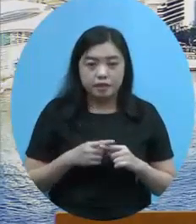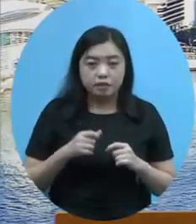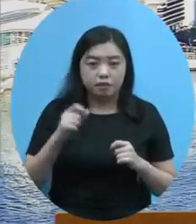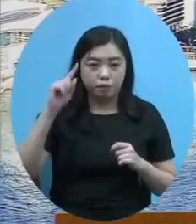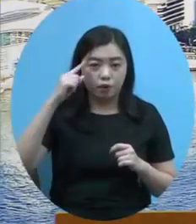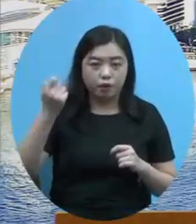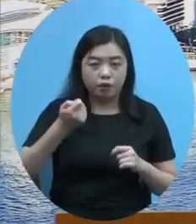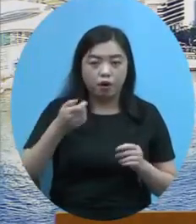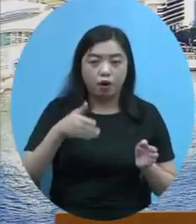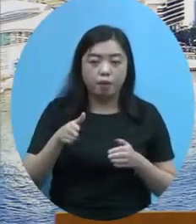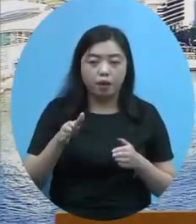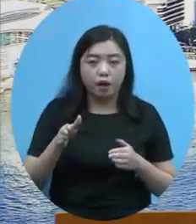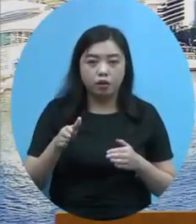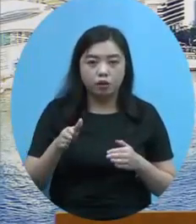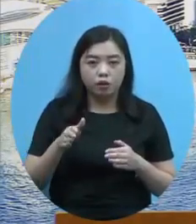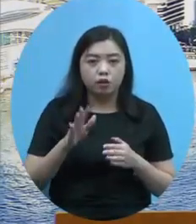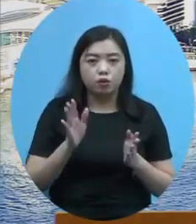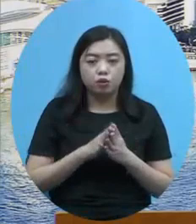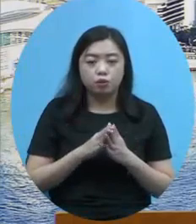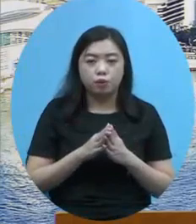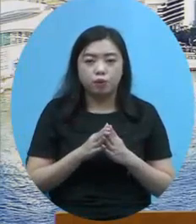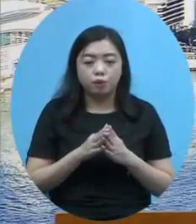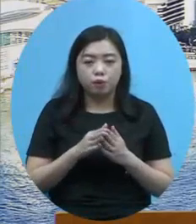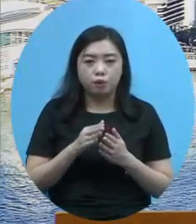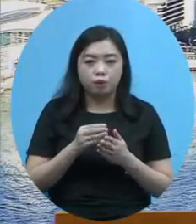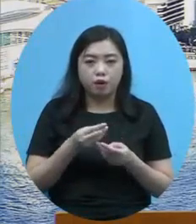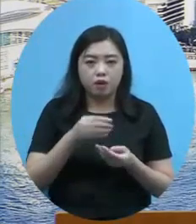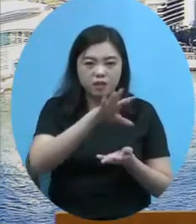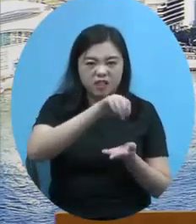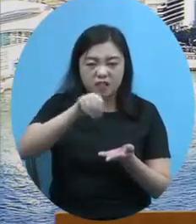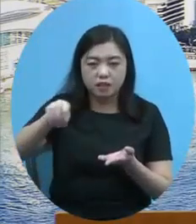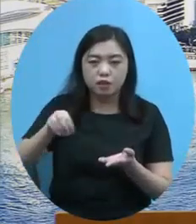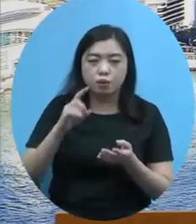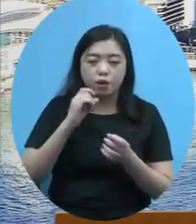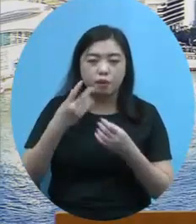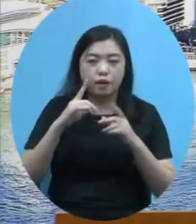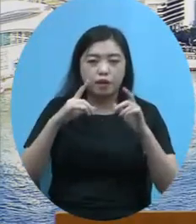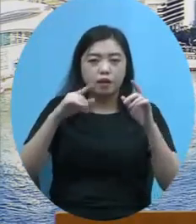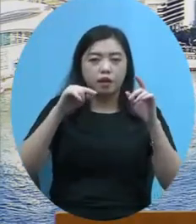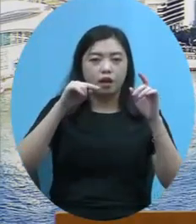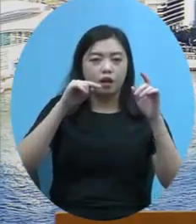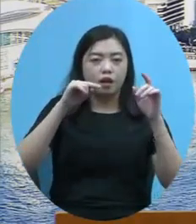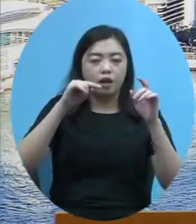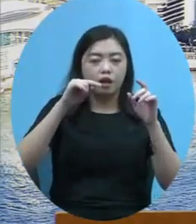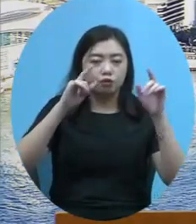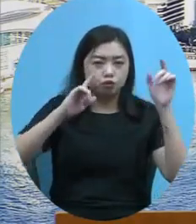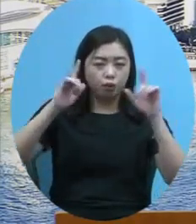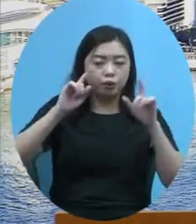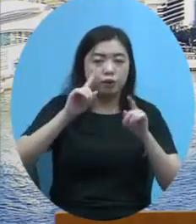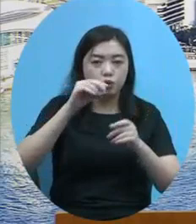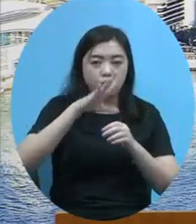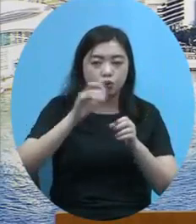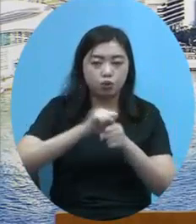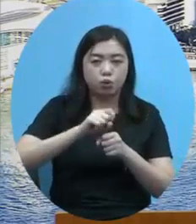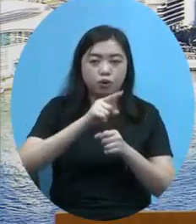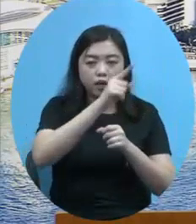日咧，盡快安排即係派送一個嘅樣本咧，去收集一個樣本做個核酸。咁之後再過一日就